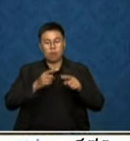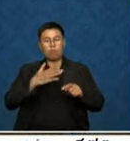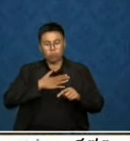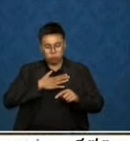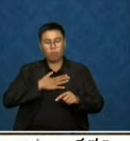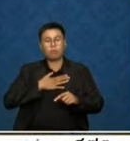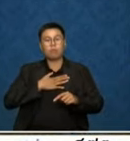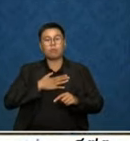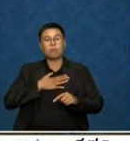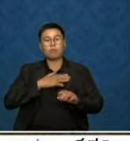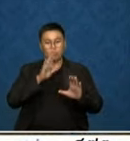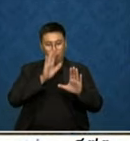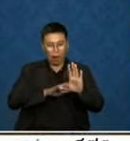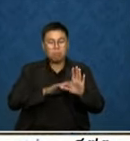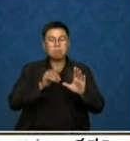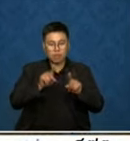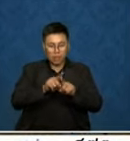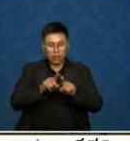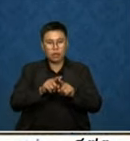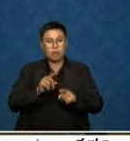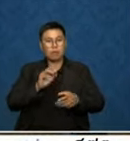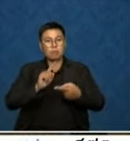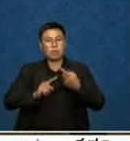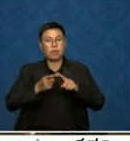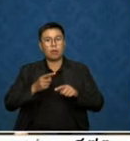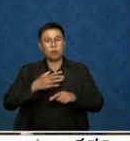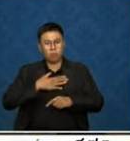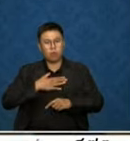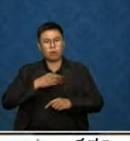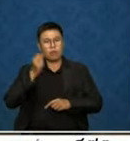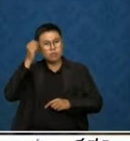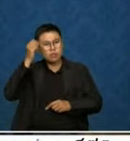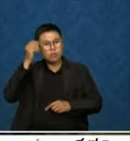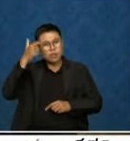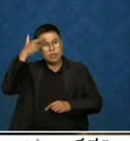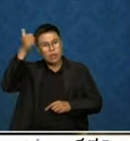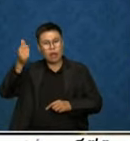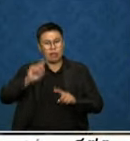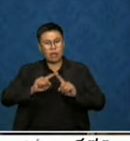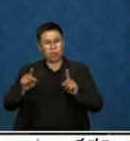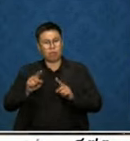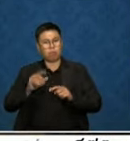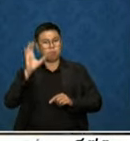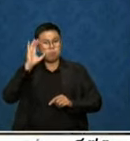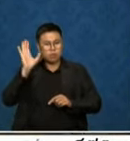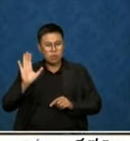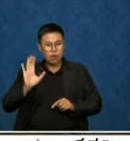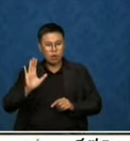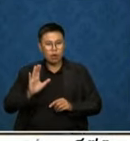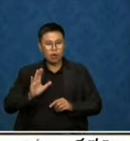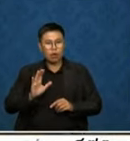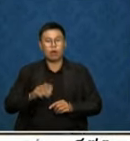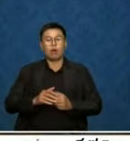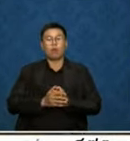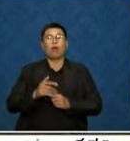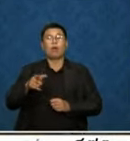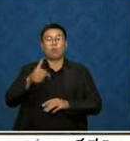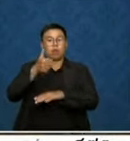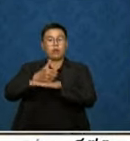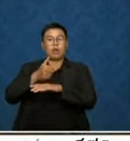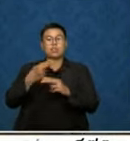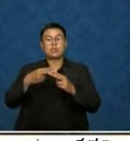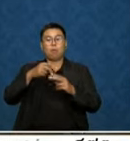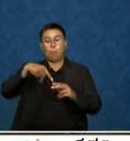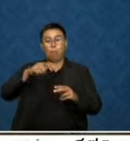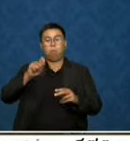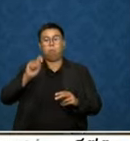นกันนะฮะและเพื่อนผมคนนี้มันก็เป็นคนฉลาดท่านประธานแต่ก็ไม่น่าเชื่อไอ้บอสพอมันฉลาดกว่าอีก